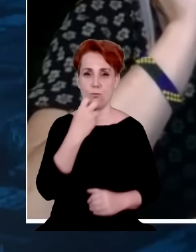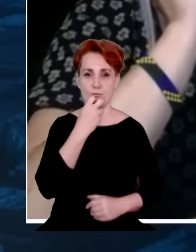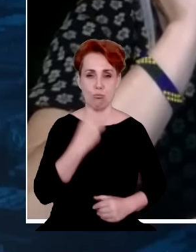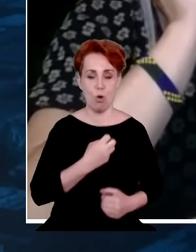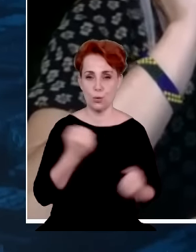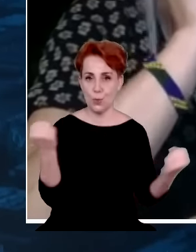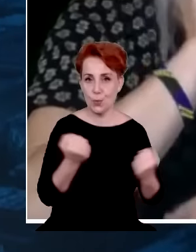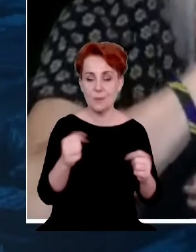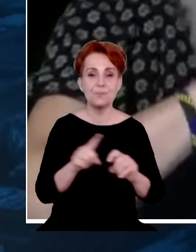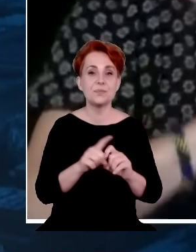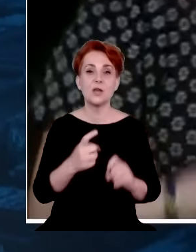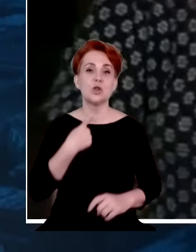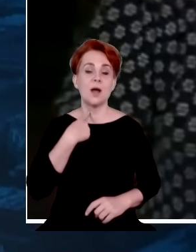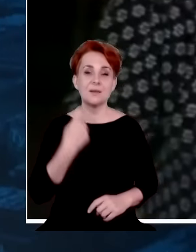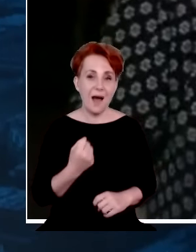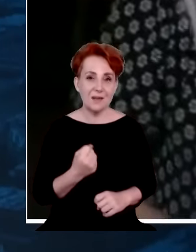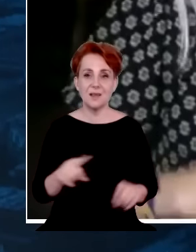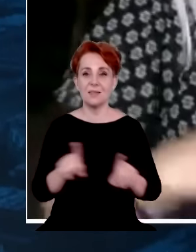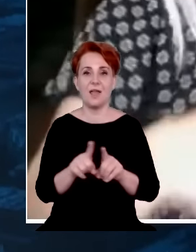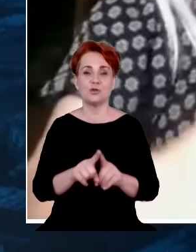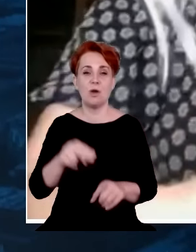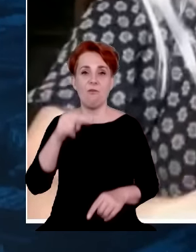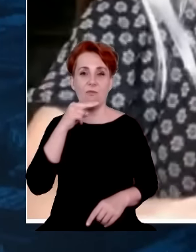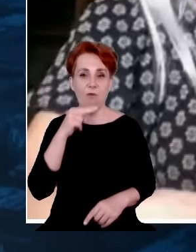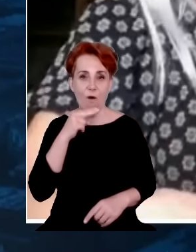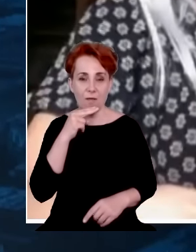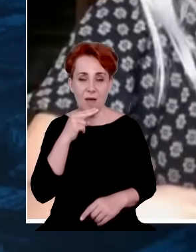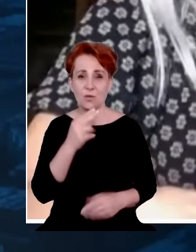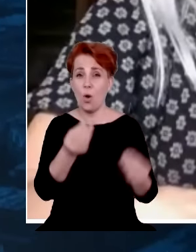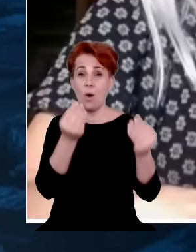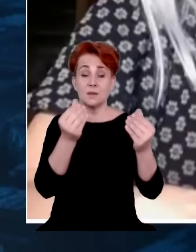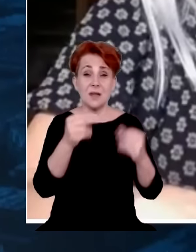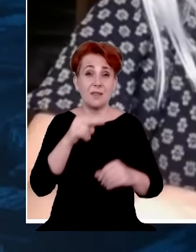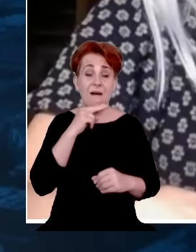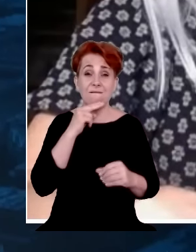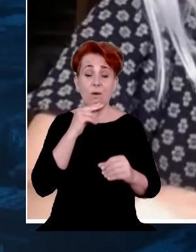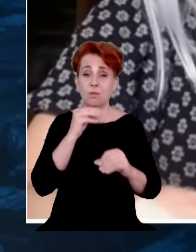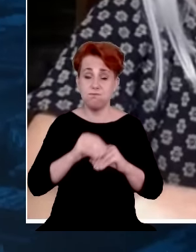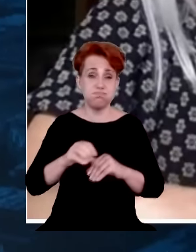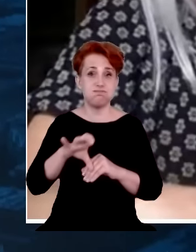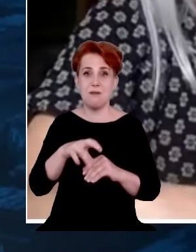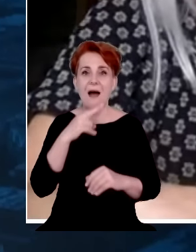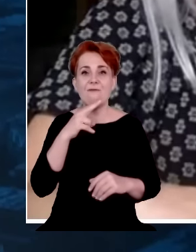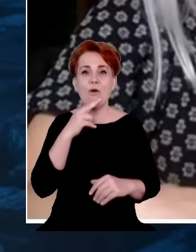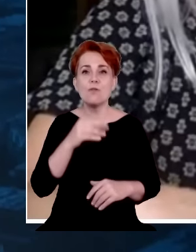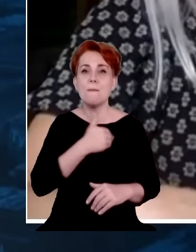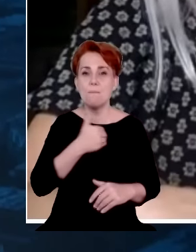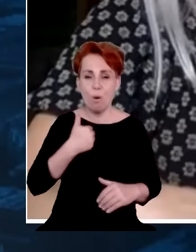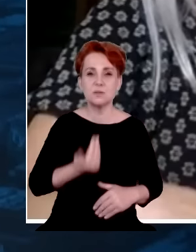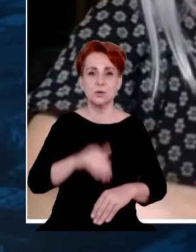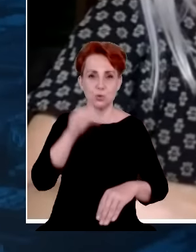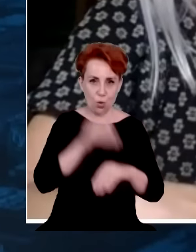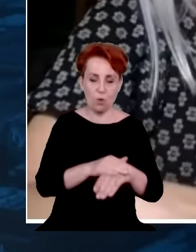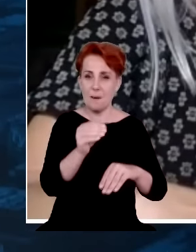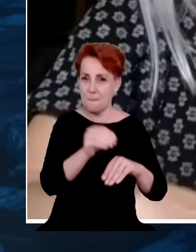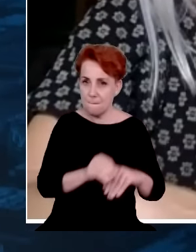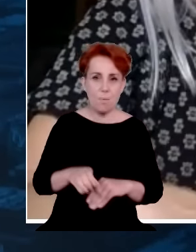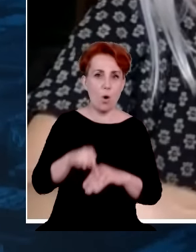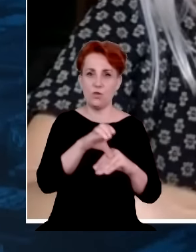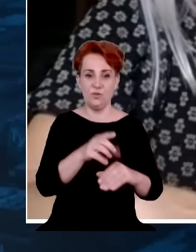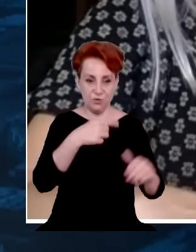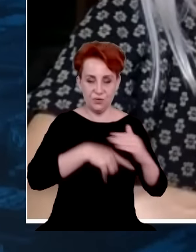cen gazu i teraz ceny wody uwolnione ceny wody gdzie wody polskie wyrażają zgodę na podwyżki w samorządach w moim